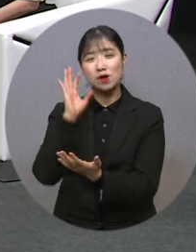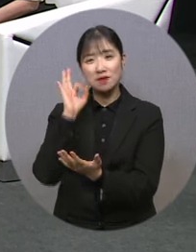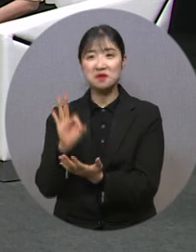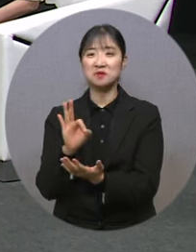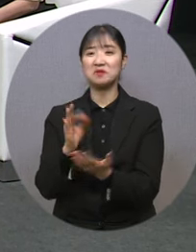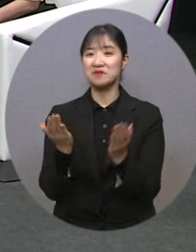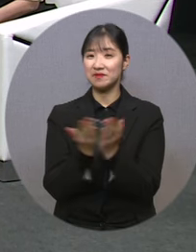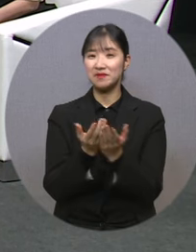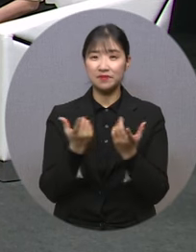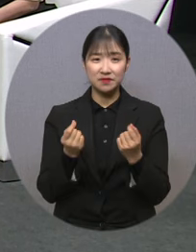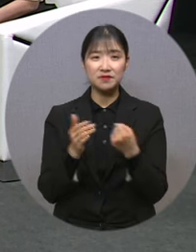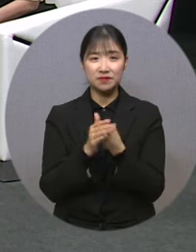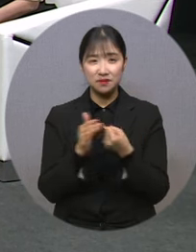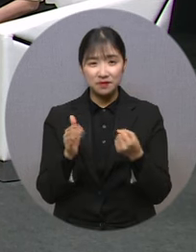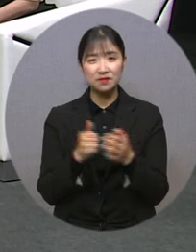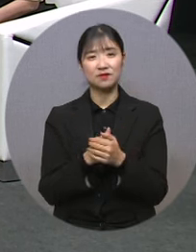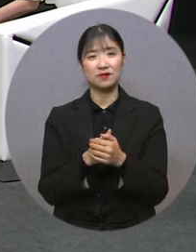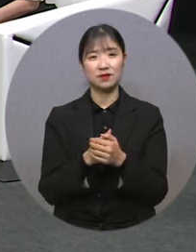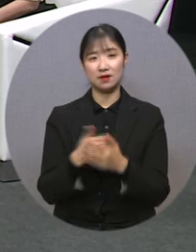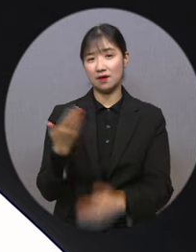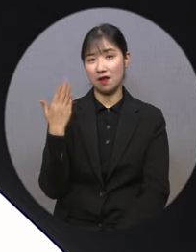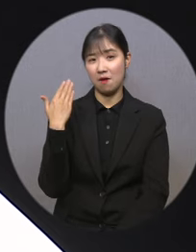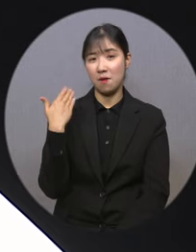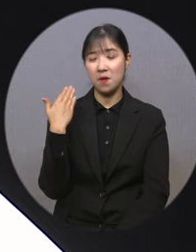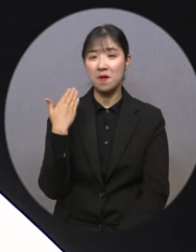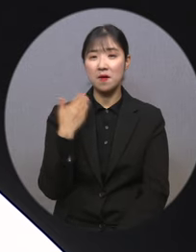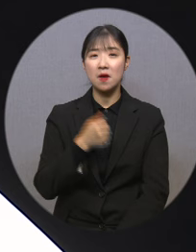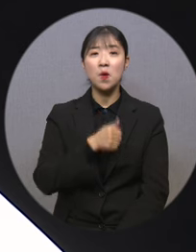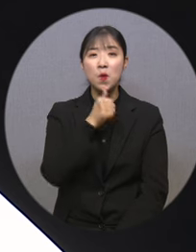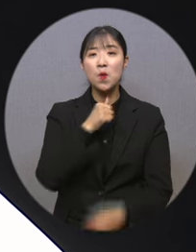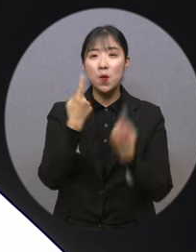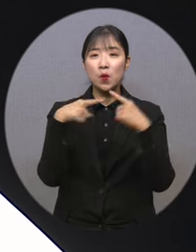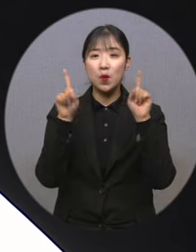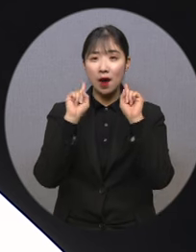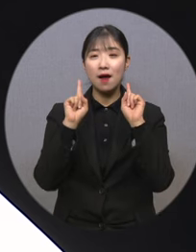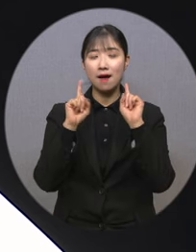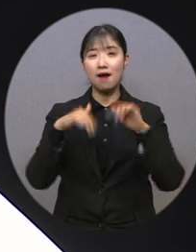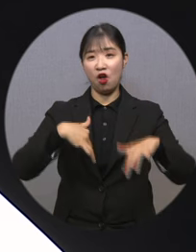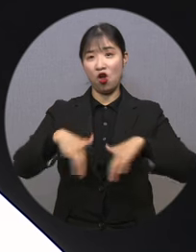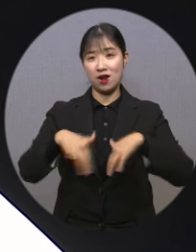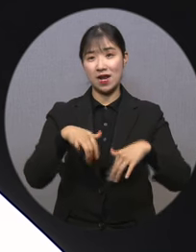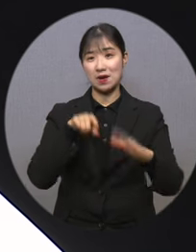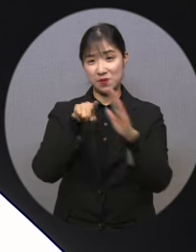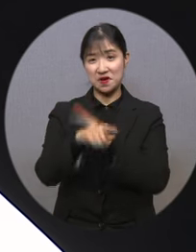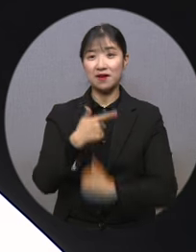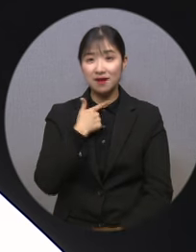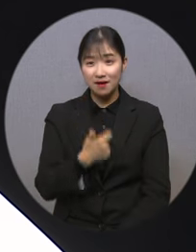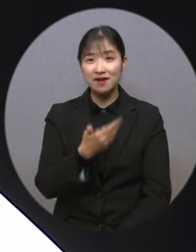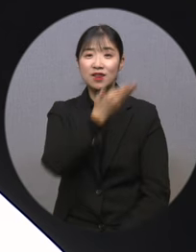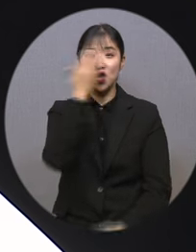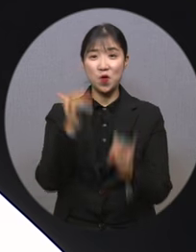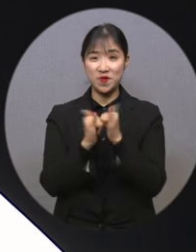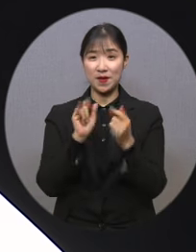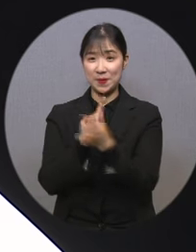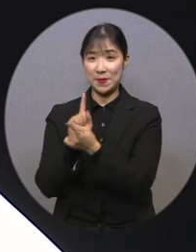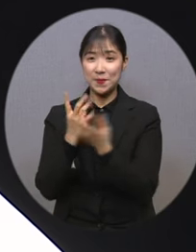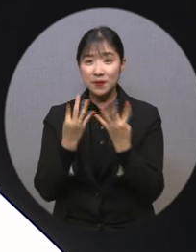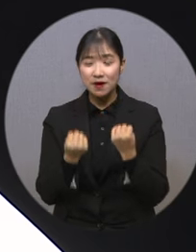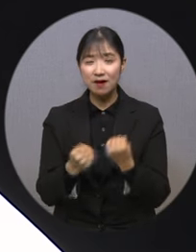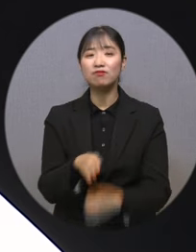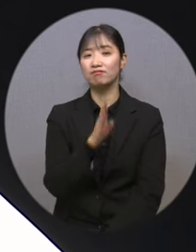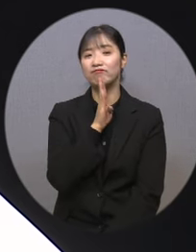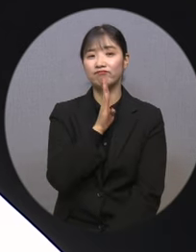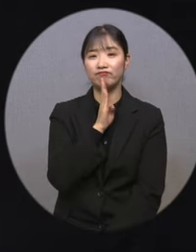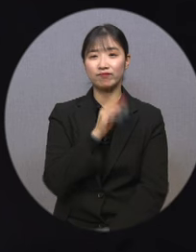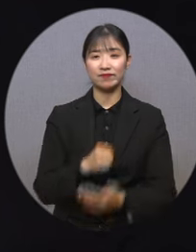있습니다. 그래서 그런지 지난번에 홍대 거리를 가셨다고 네. 청년들 많이 만났어요? 네, 많이